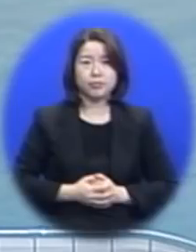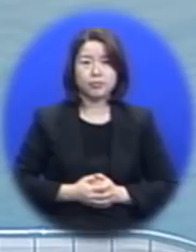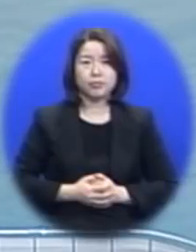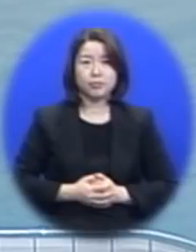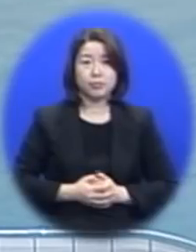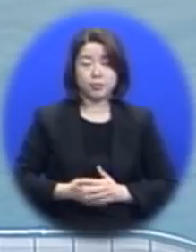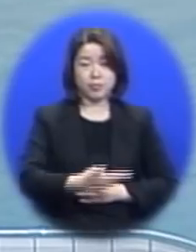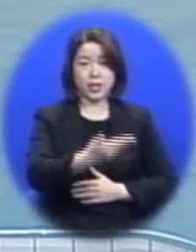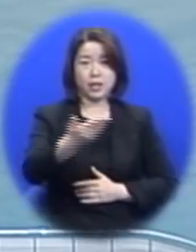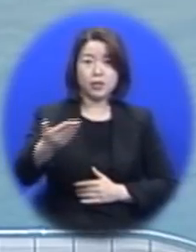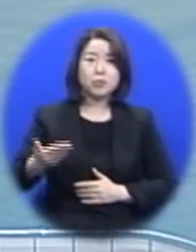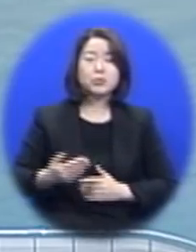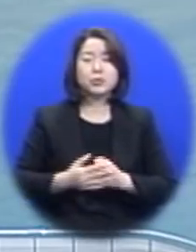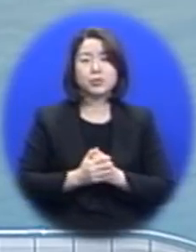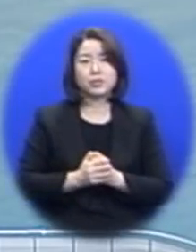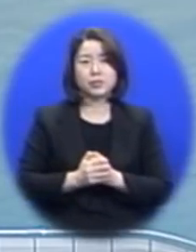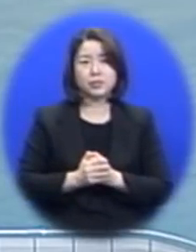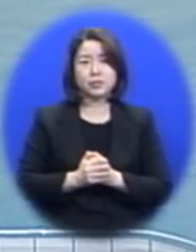여러분,